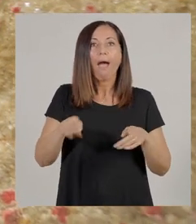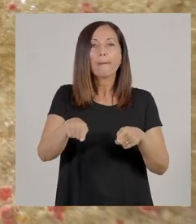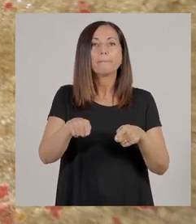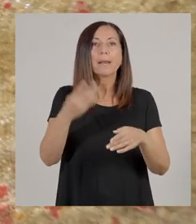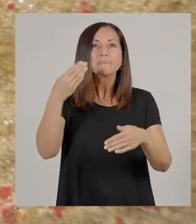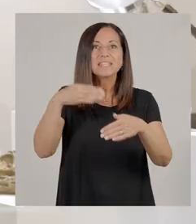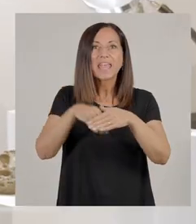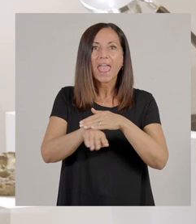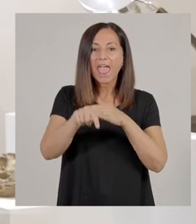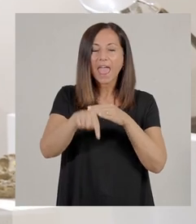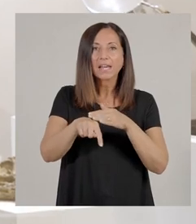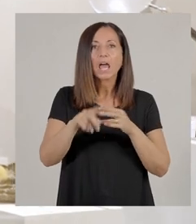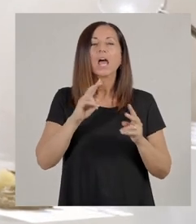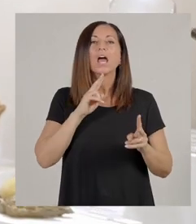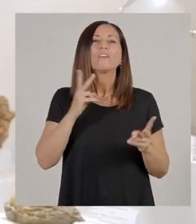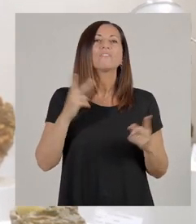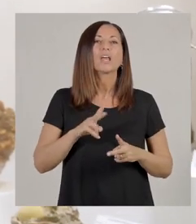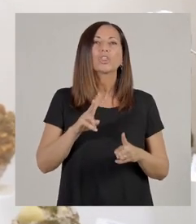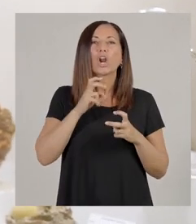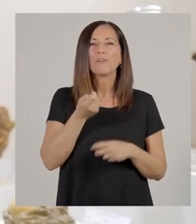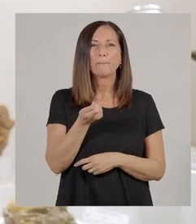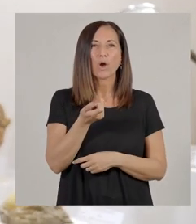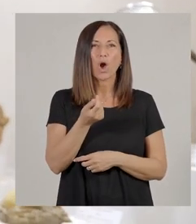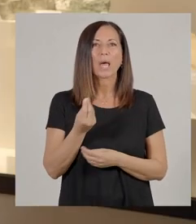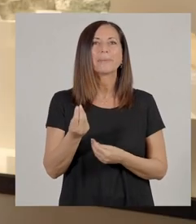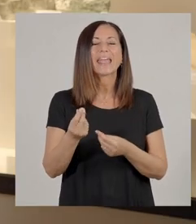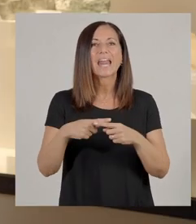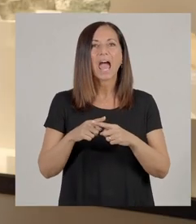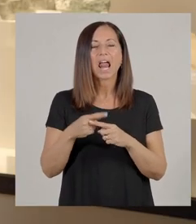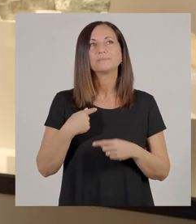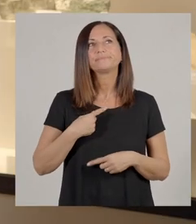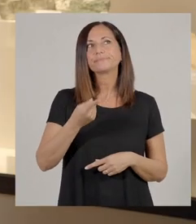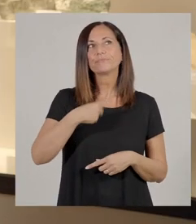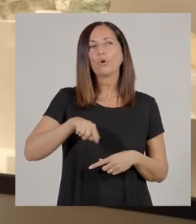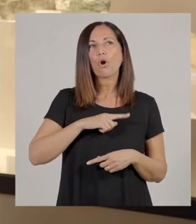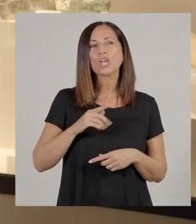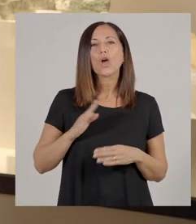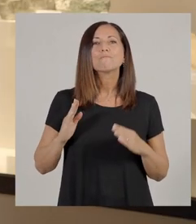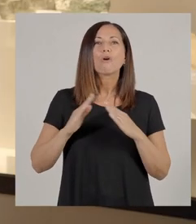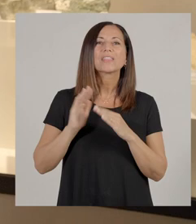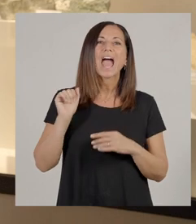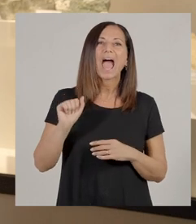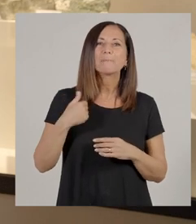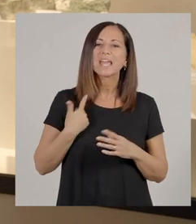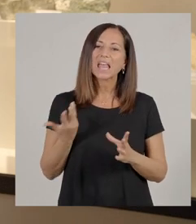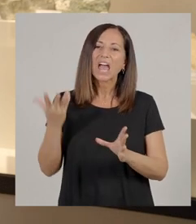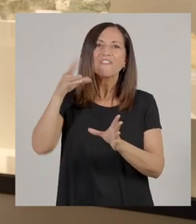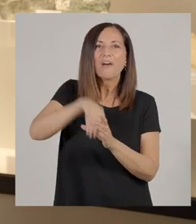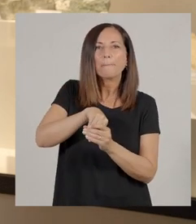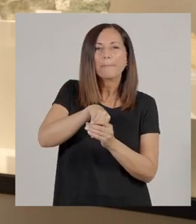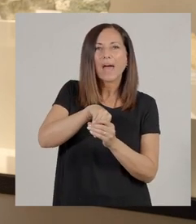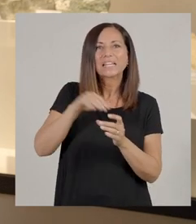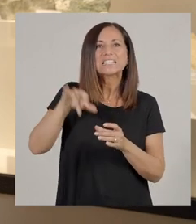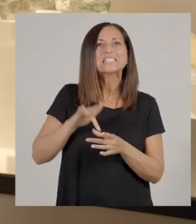una miniera, ma si è trovato pochissimo minerale. Allora, noi marginalmente siamo stati coinvolti dal